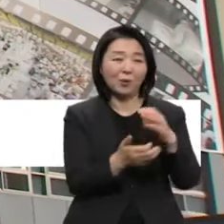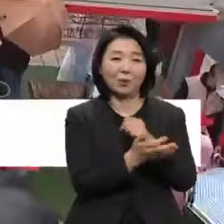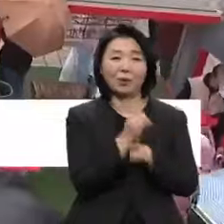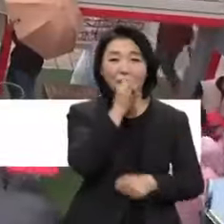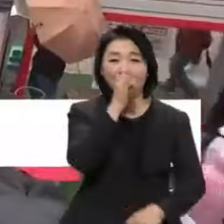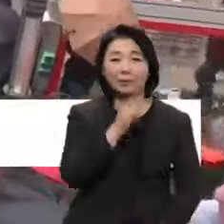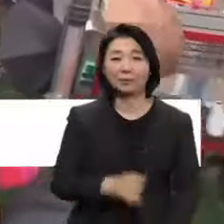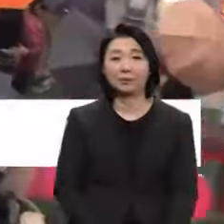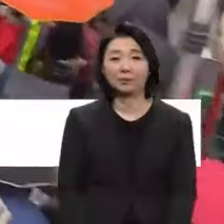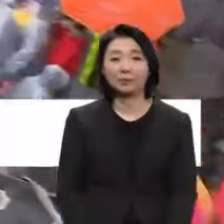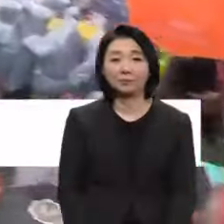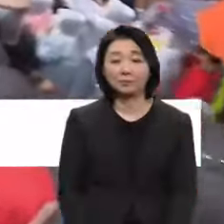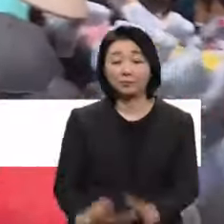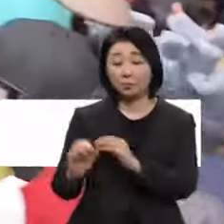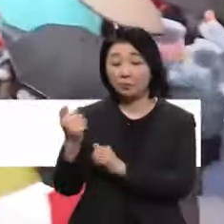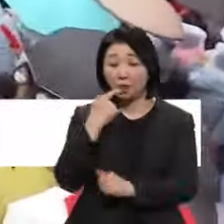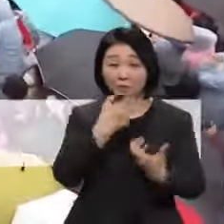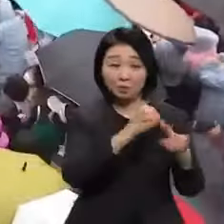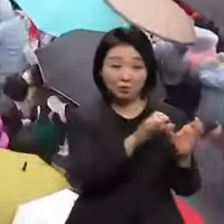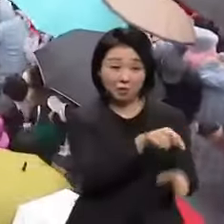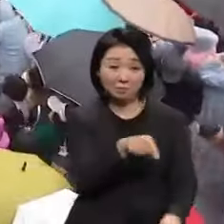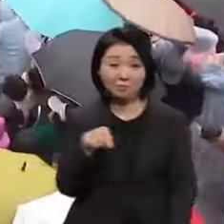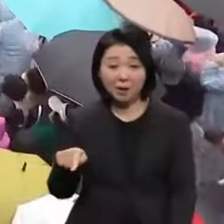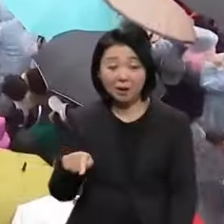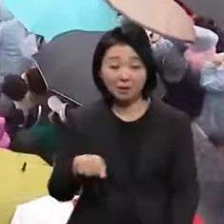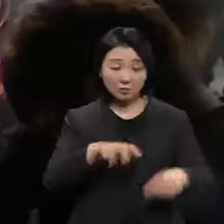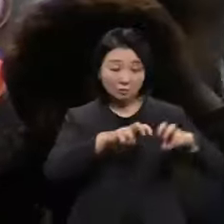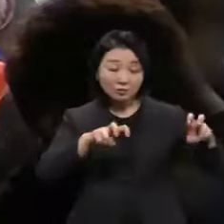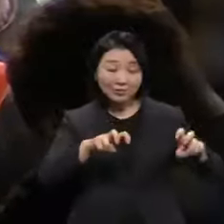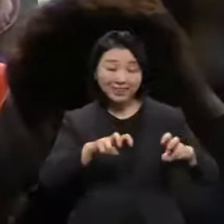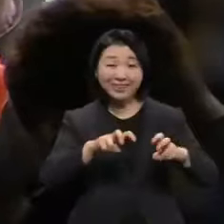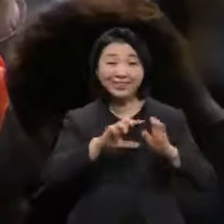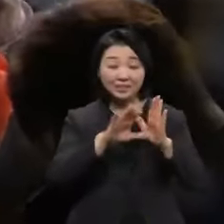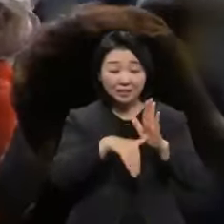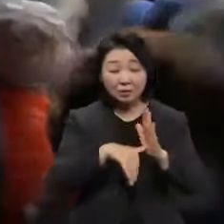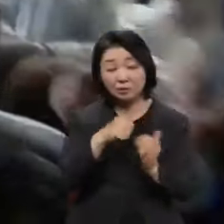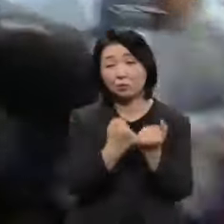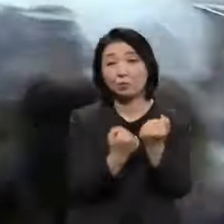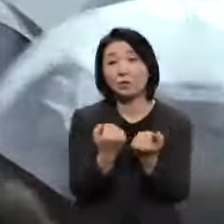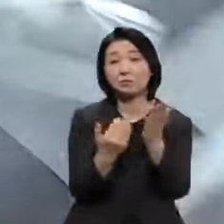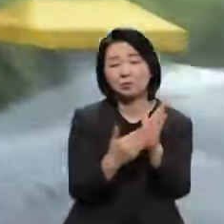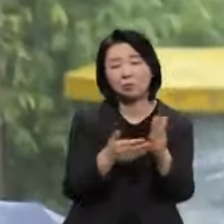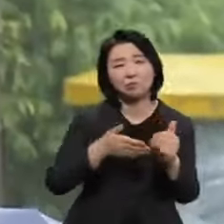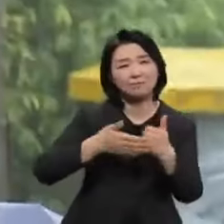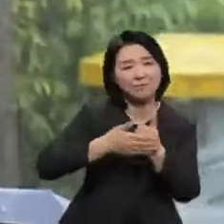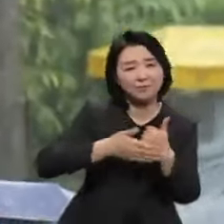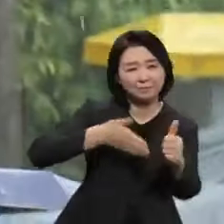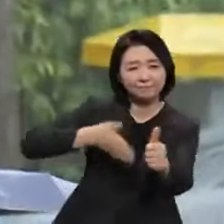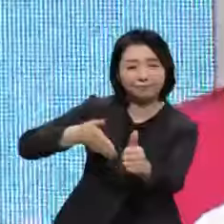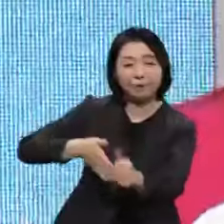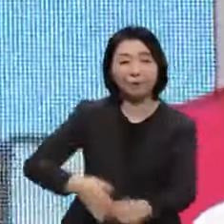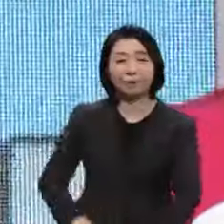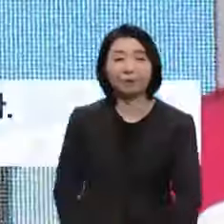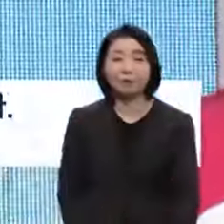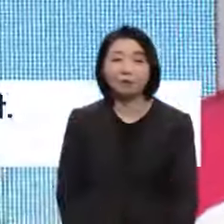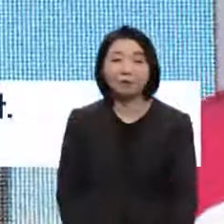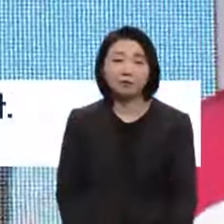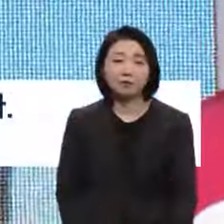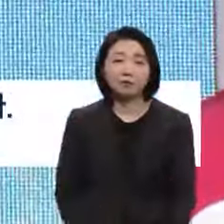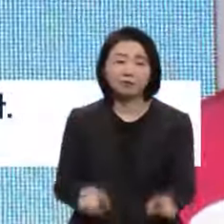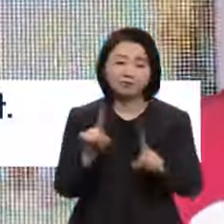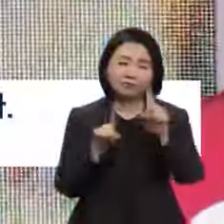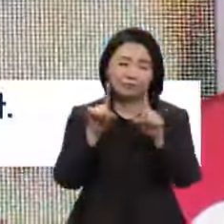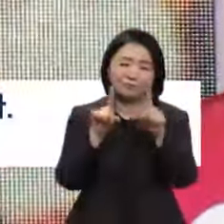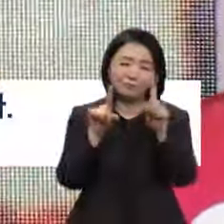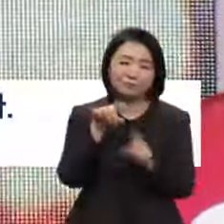때문입니다. 국민의힘과 민주당은 자체 분석한 판세를 공개하며 지지를 호소했습니다. 박빙으로 저희가 분석하는